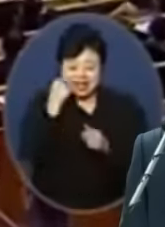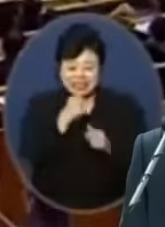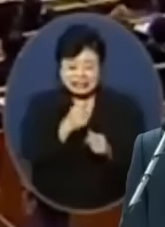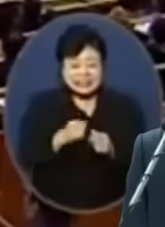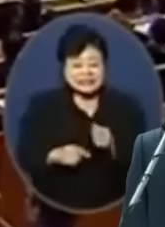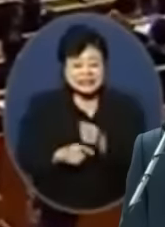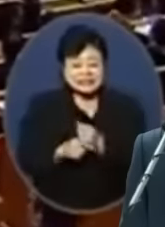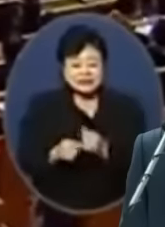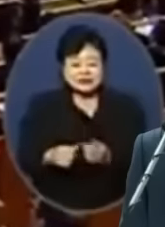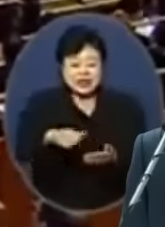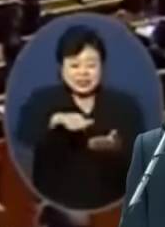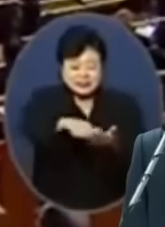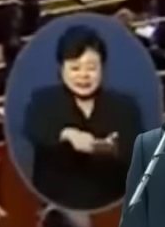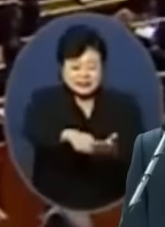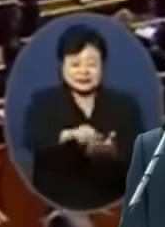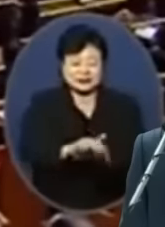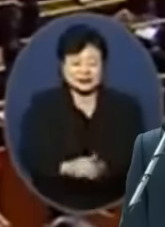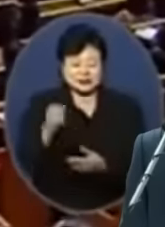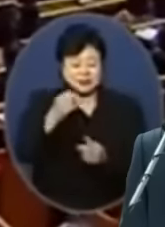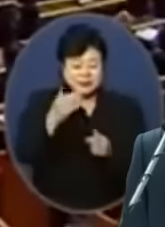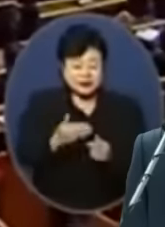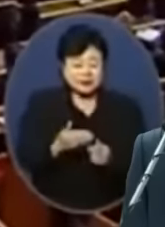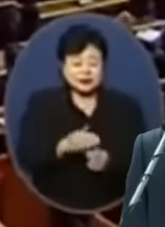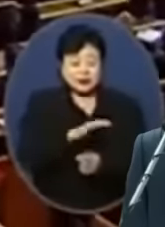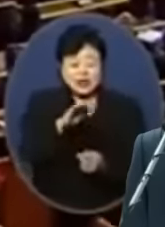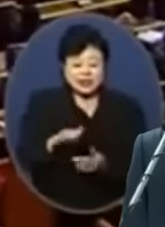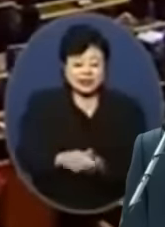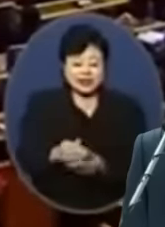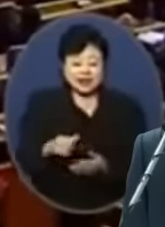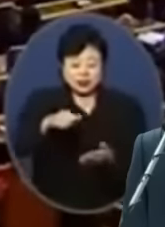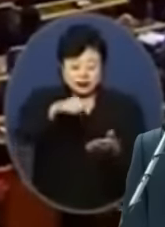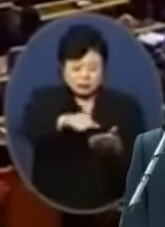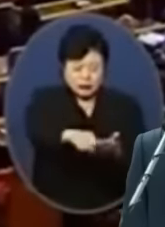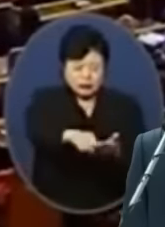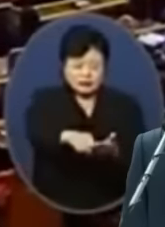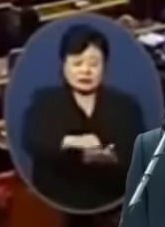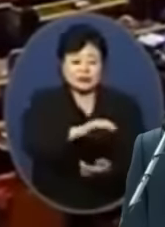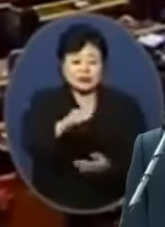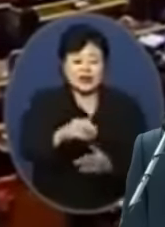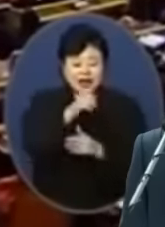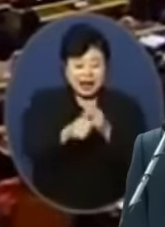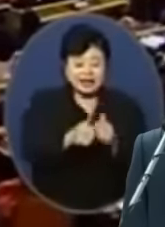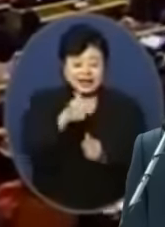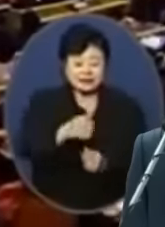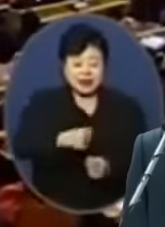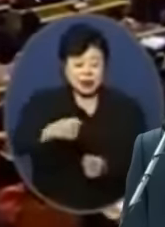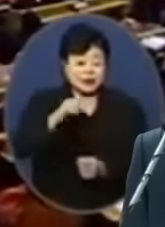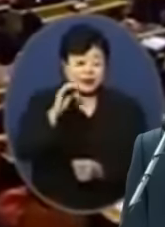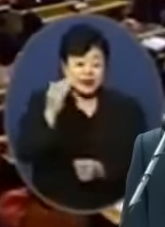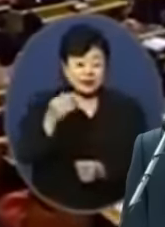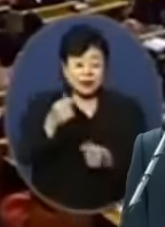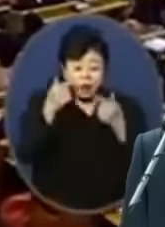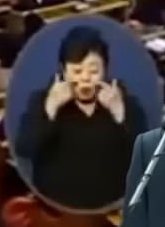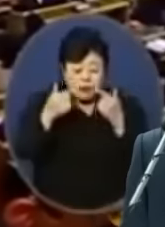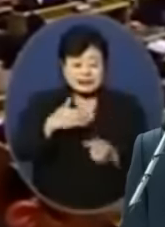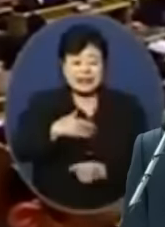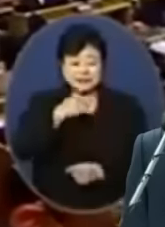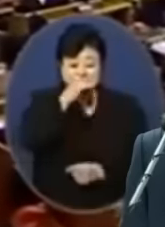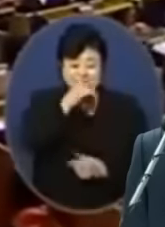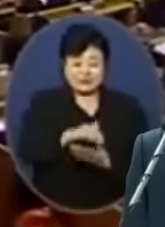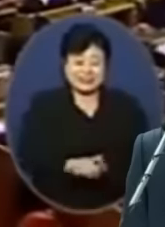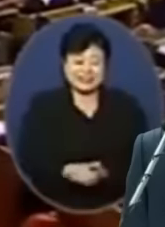인치신다는 것은 도장을 찍는 것을 말합니다. 성령께서 우리에게 도장을 찍음으로써 우리가 하나님의 소유가 된 것을 확인해 주신다는